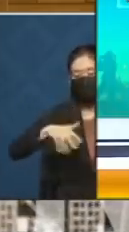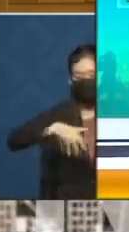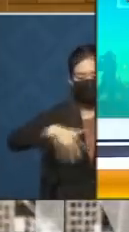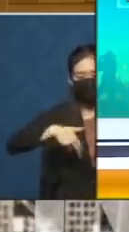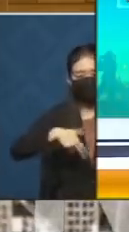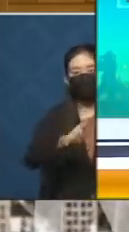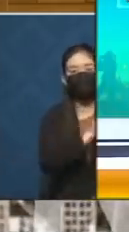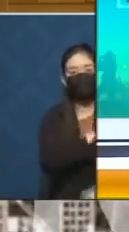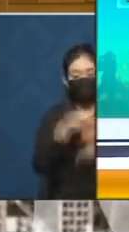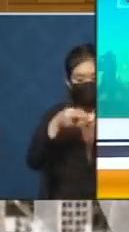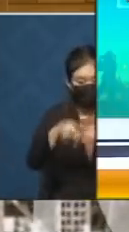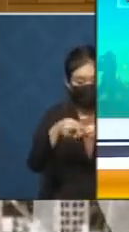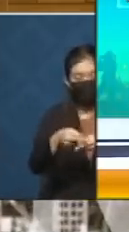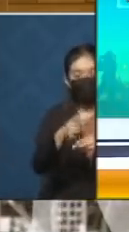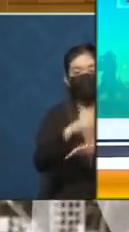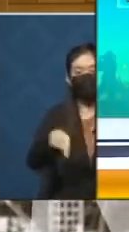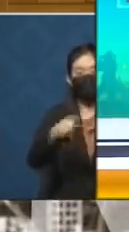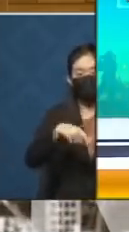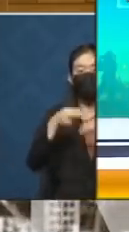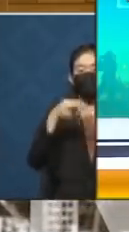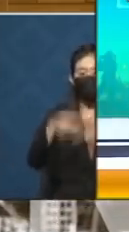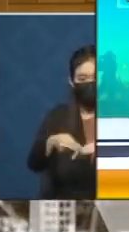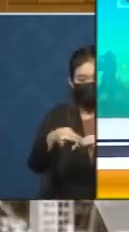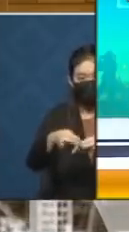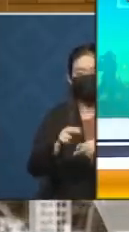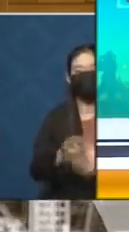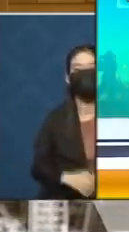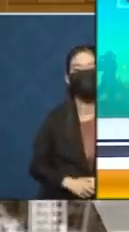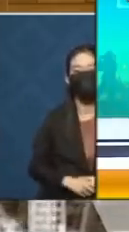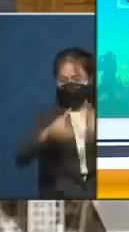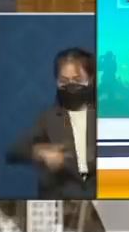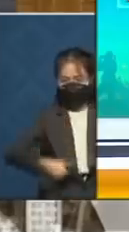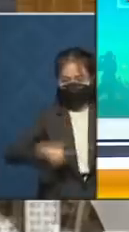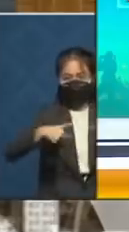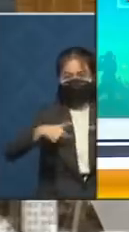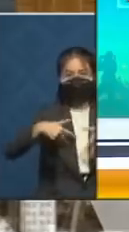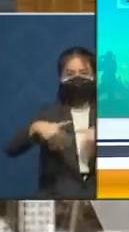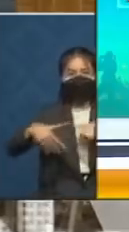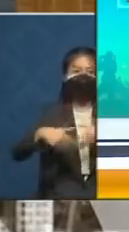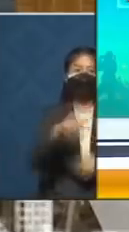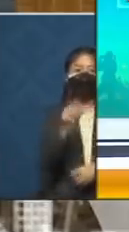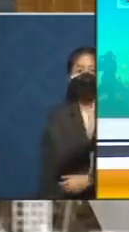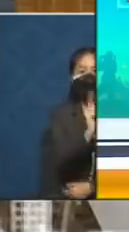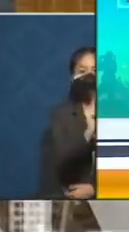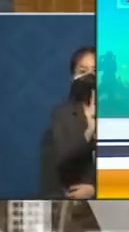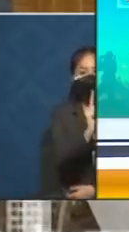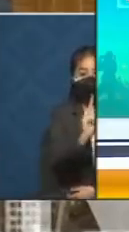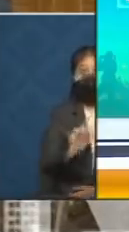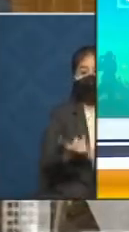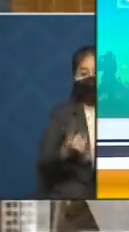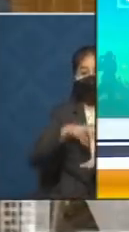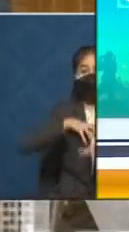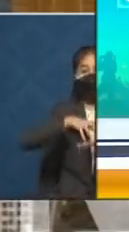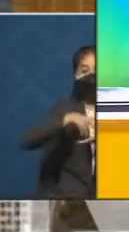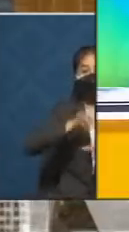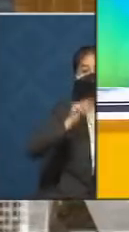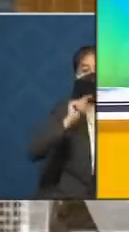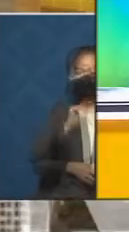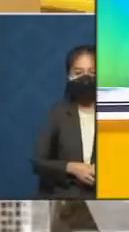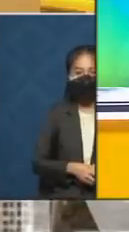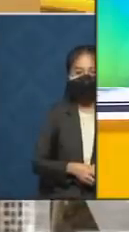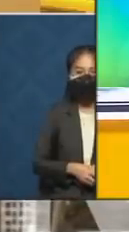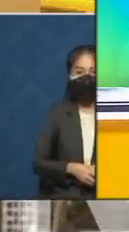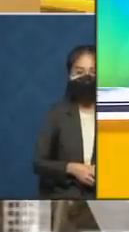เสมือนหนึ่งเป็นตัวการที่ทำให้เกิดเหลื่อมล้ำอ่อนแอเศรษฐกิจอ่อนแอประชาธิปไตยหลอกลวงแก้ปัญหาทุกอย่างเนี่ยมีปัญหาไปหมดเลย